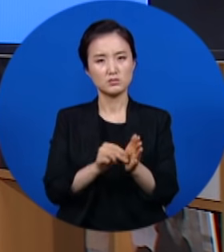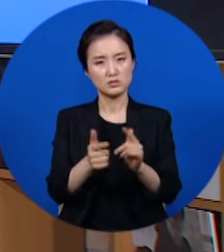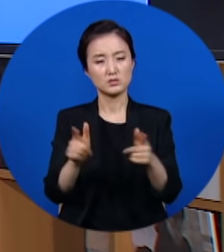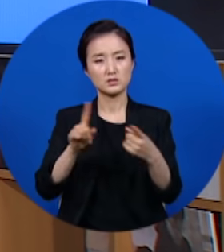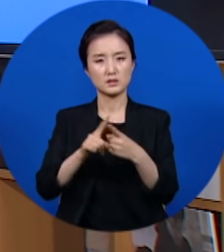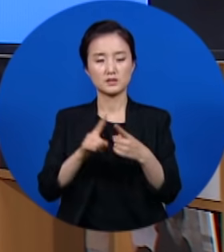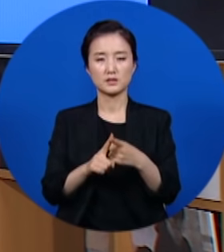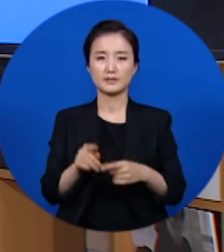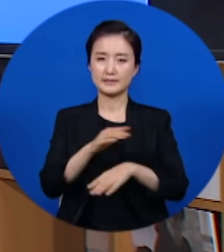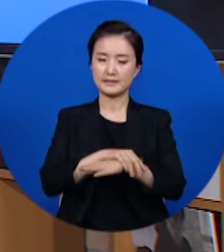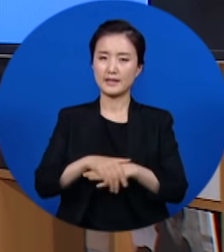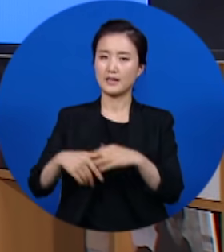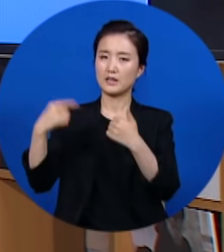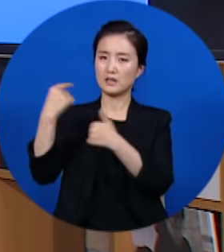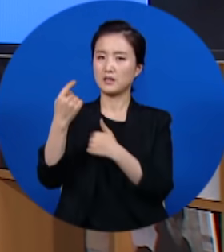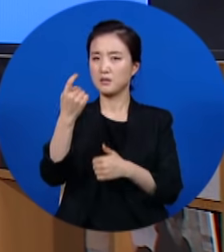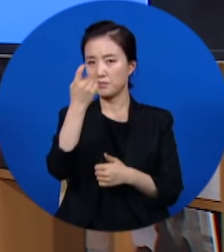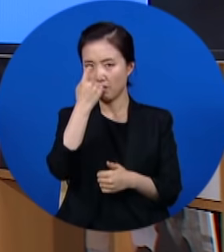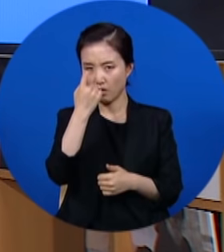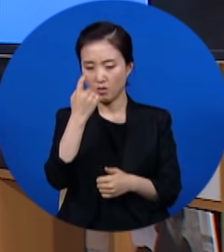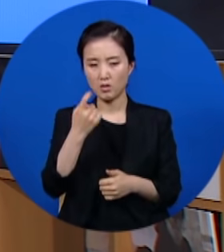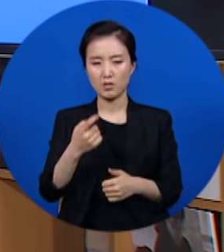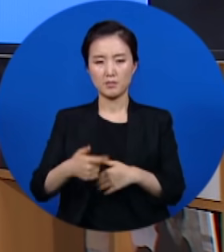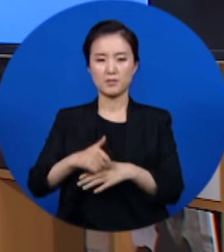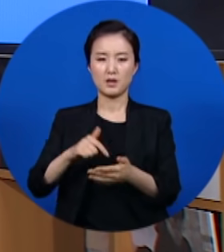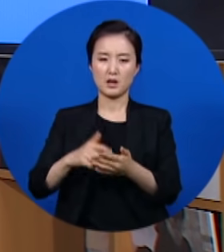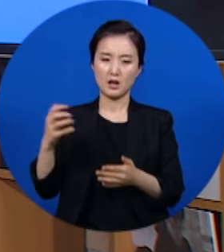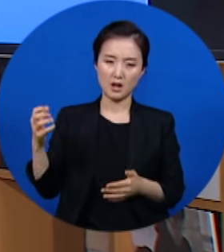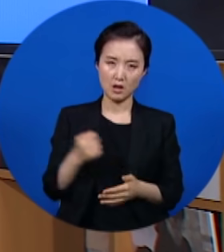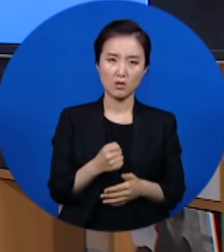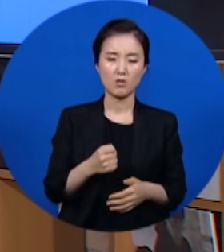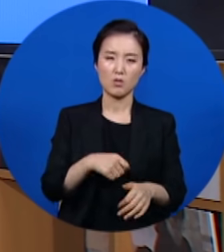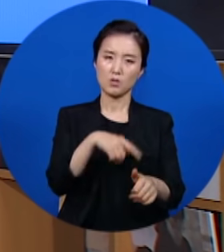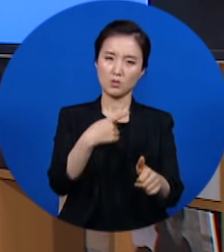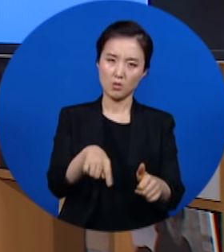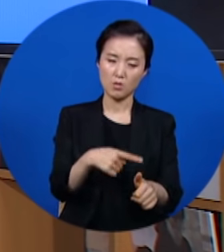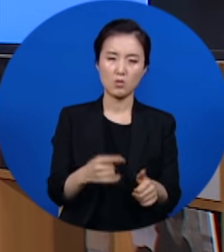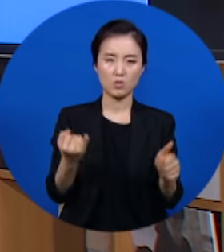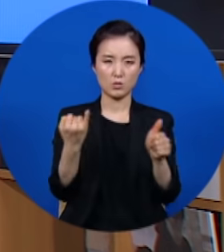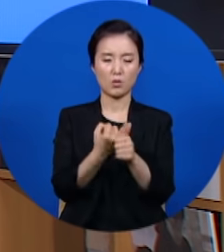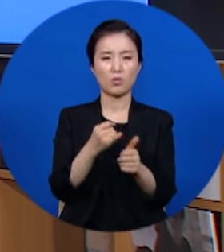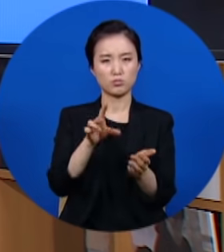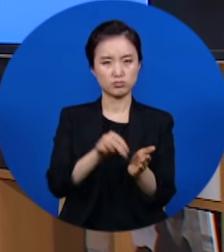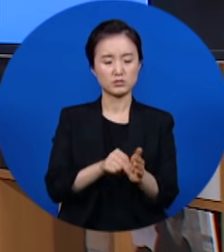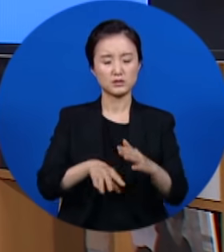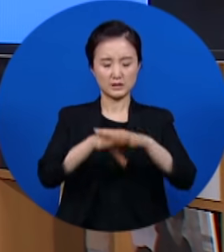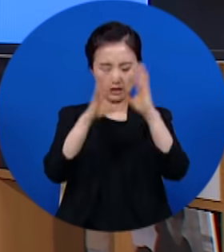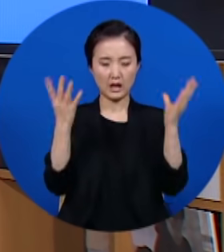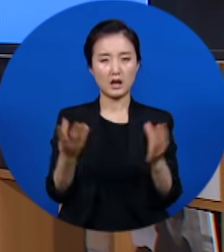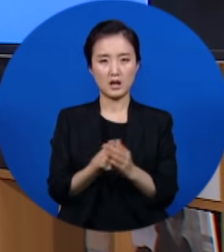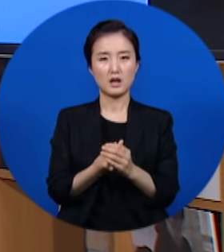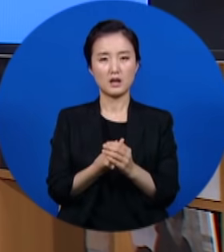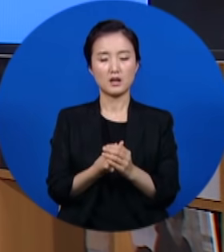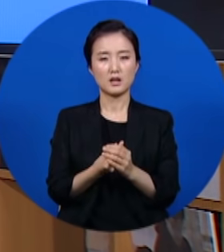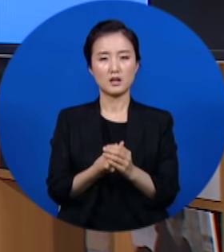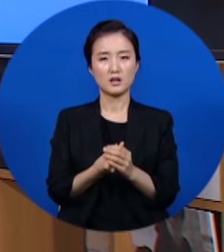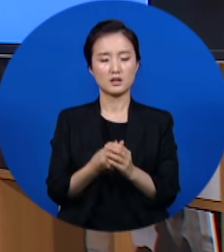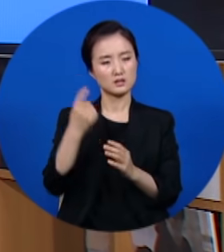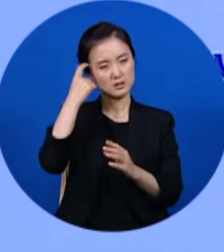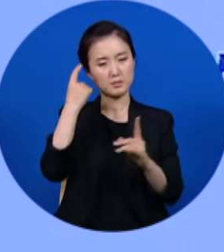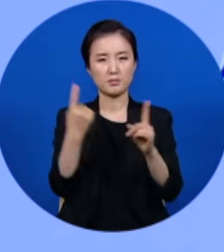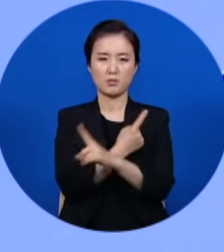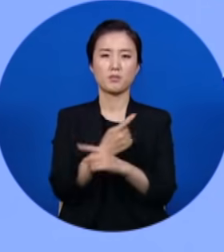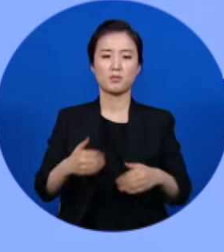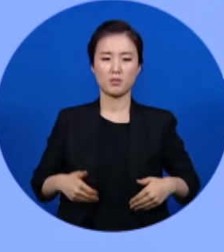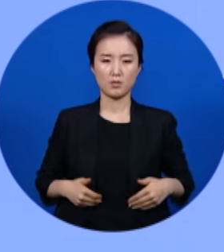공통된 이직 소실을 가지고 교육과 결혼 문화를 바꿔야 애도 살고 나 줘 산다 지금요